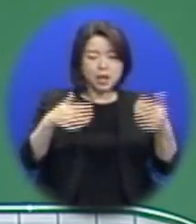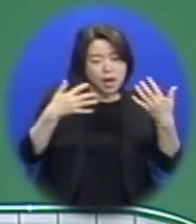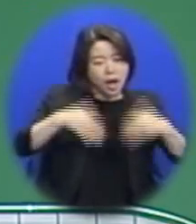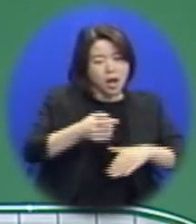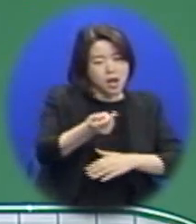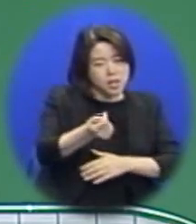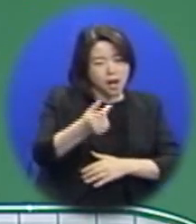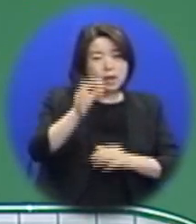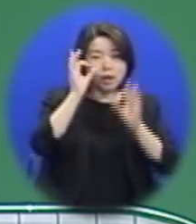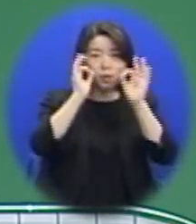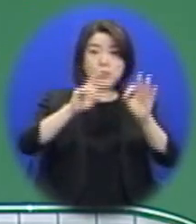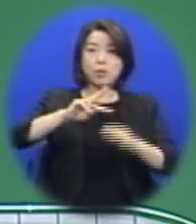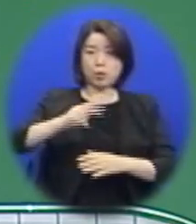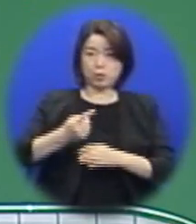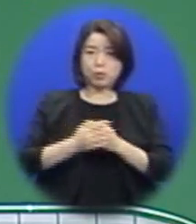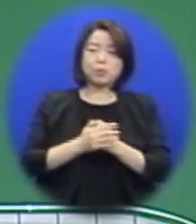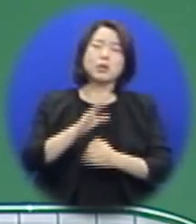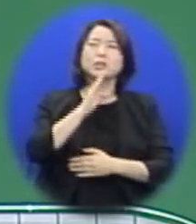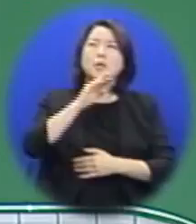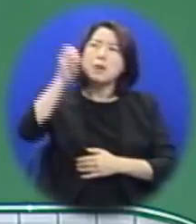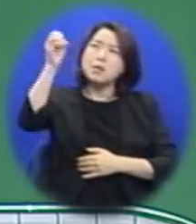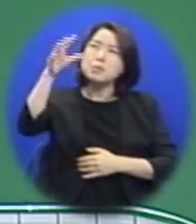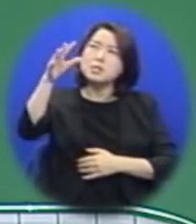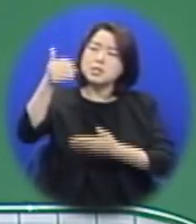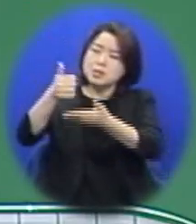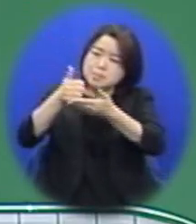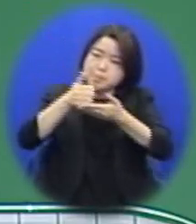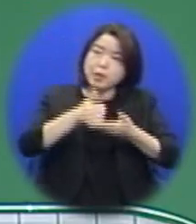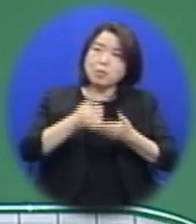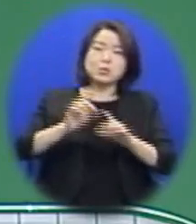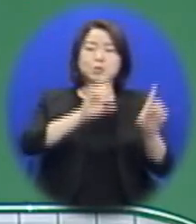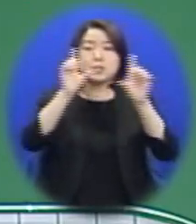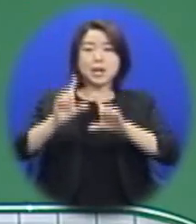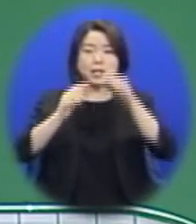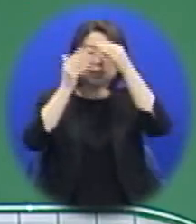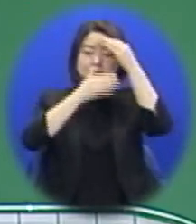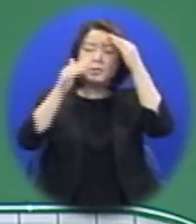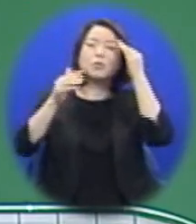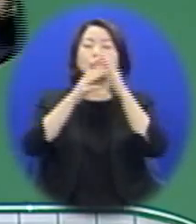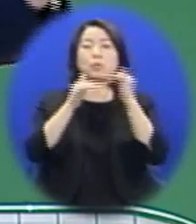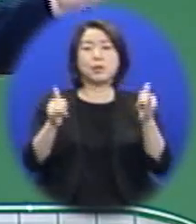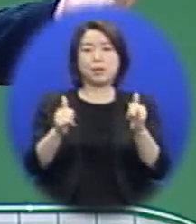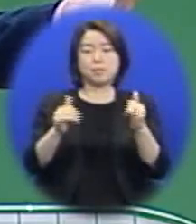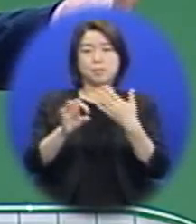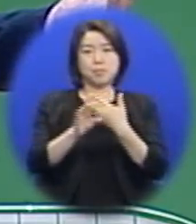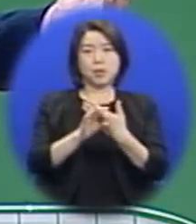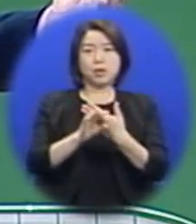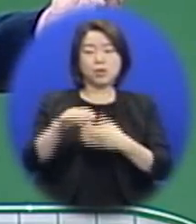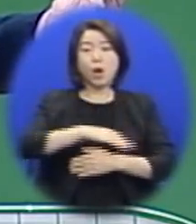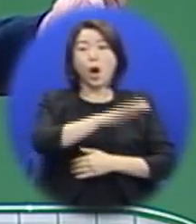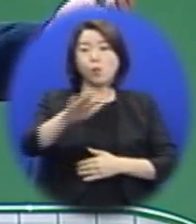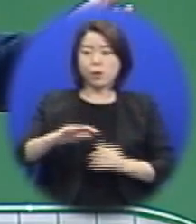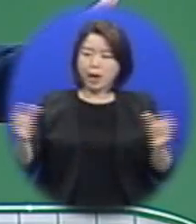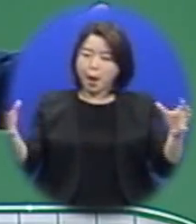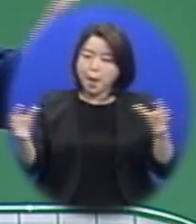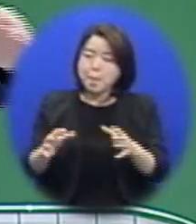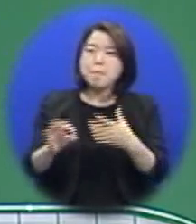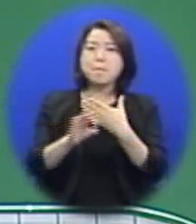보여도 정말 빛이신 주님을 모시고 사는 성도라면 우리가 이렇게 모이면